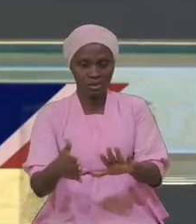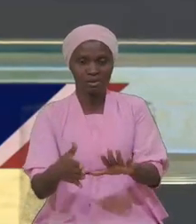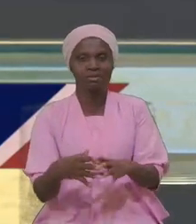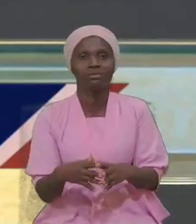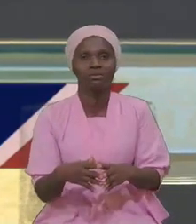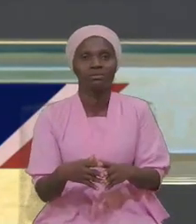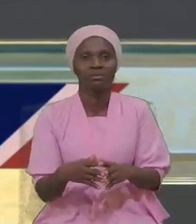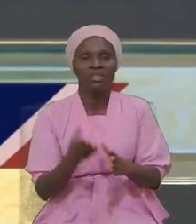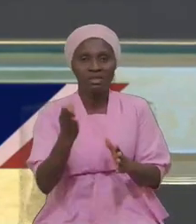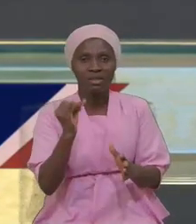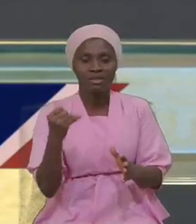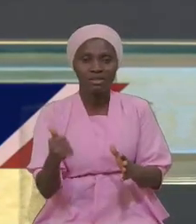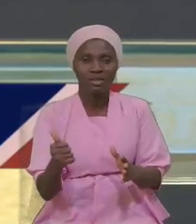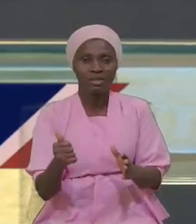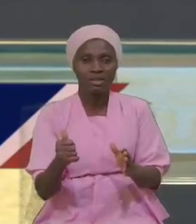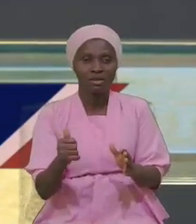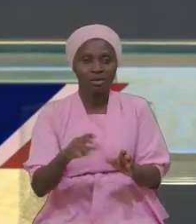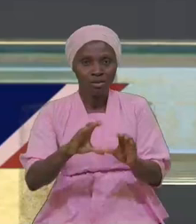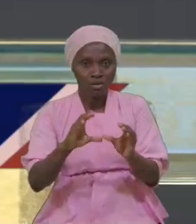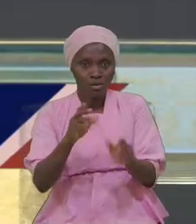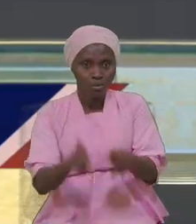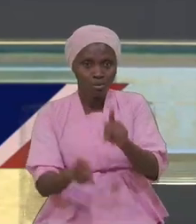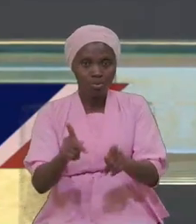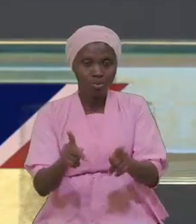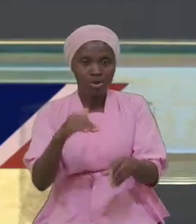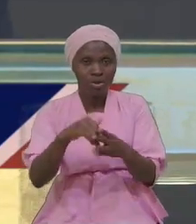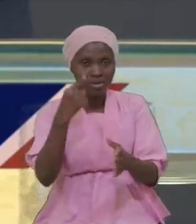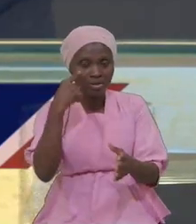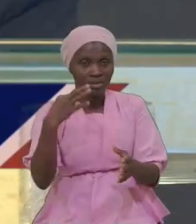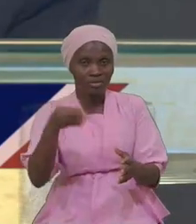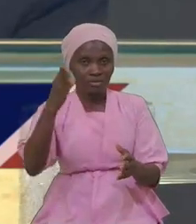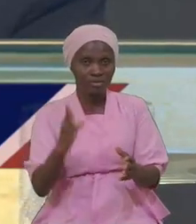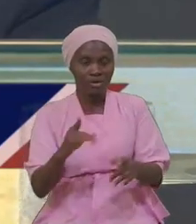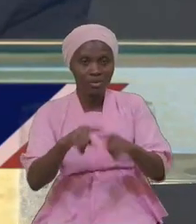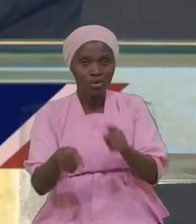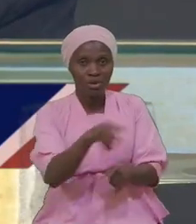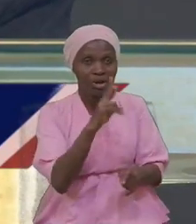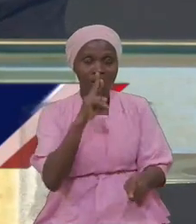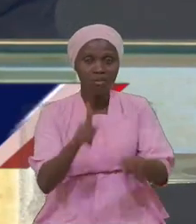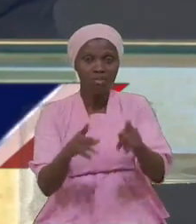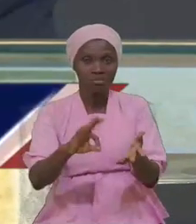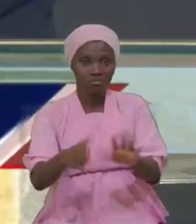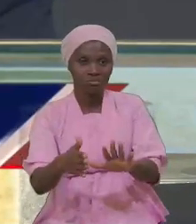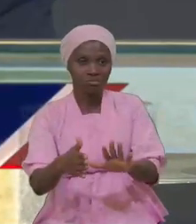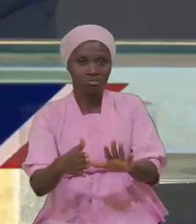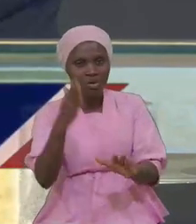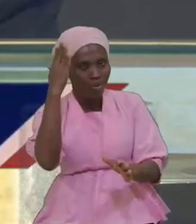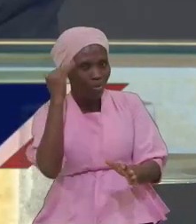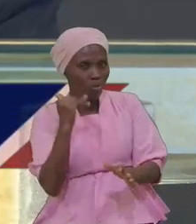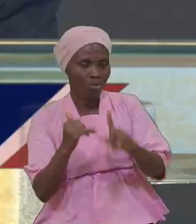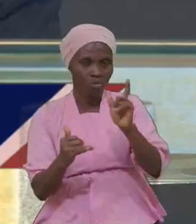une assemblée des morts. Pourquoi? Parce que mais ils disent que je suis Christ.